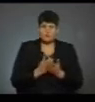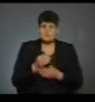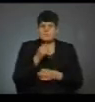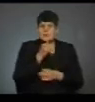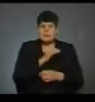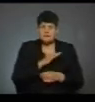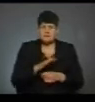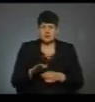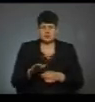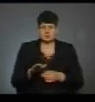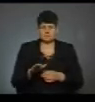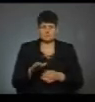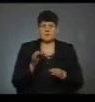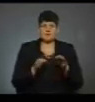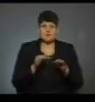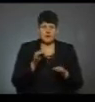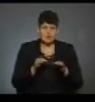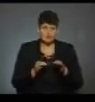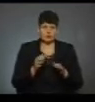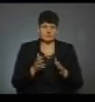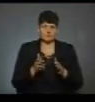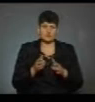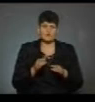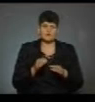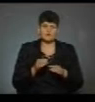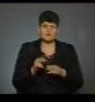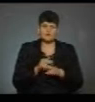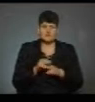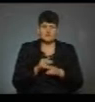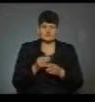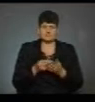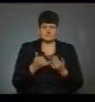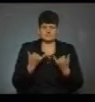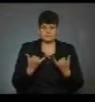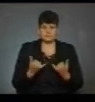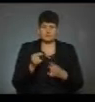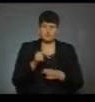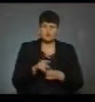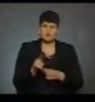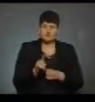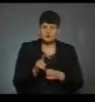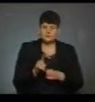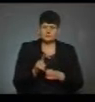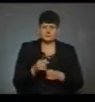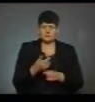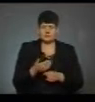можемо в природній спосіб коригувати на сьогоднішній день тарифи. В зв'язку з тим, що